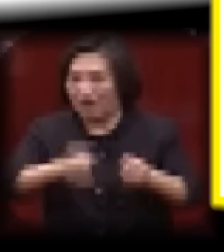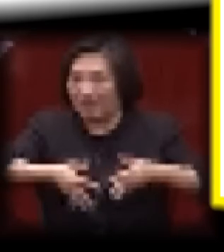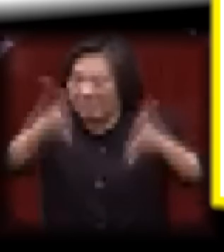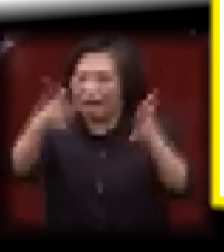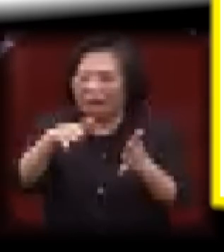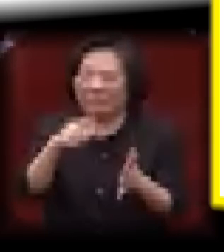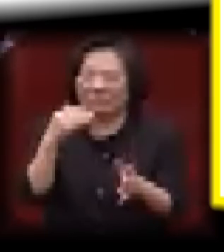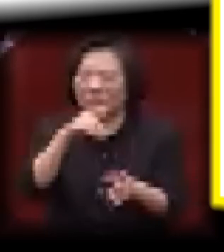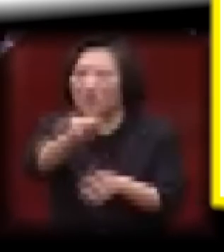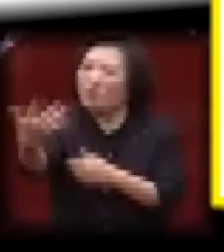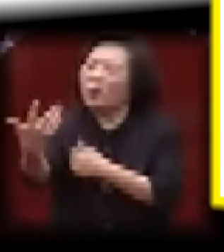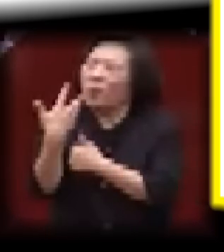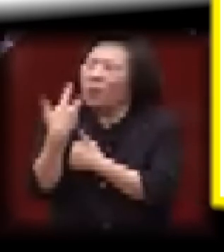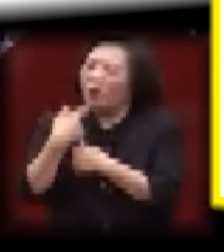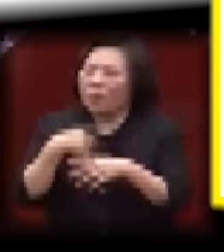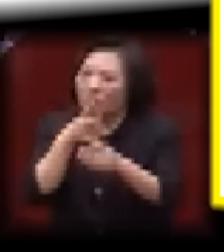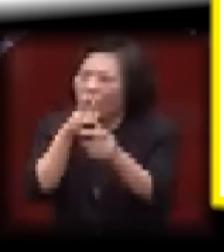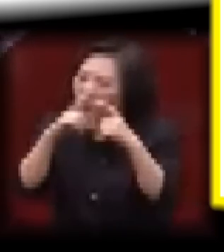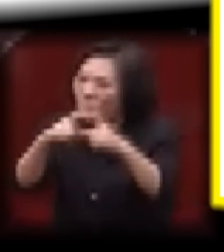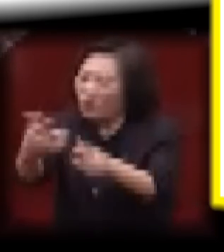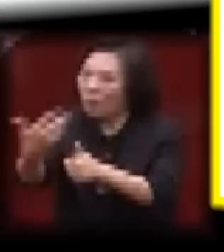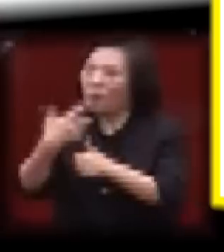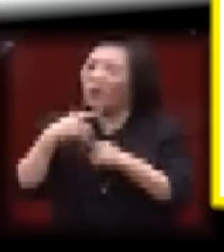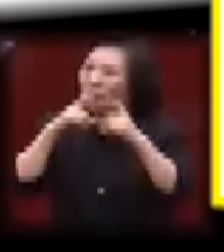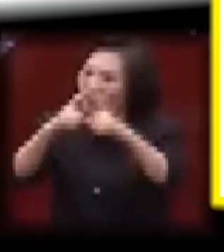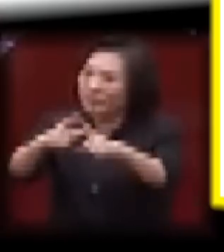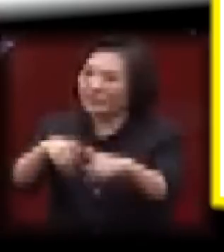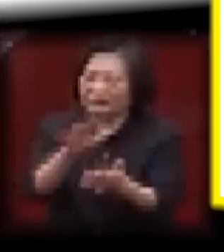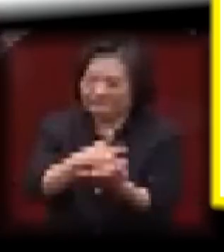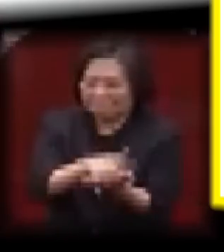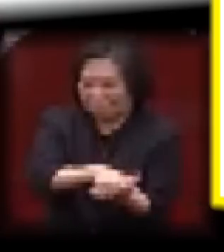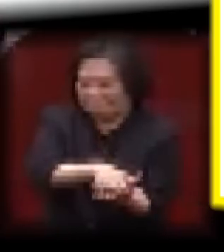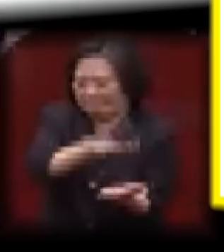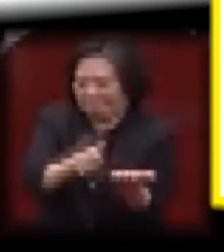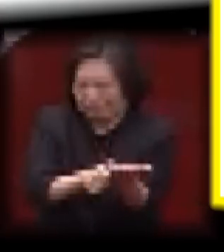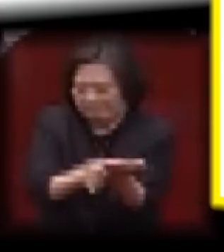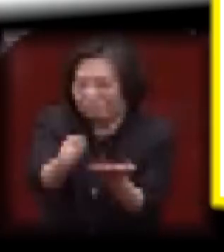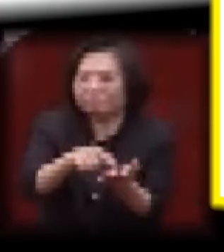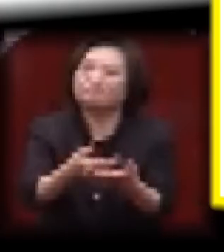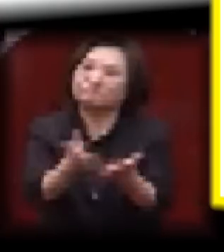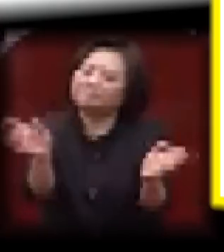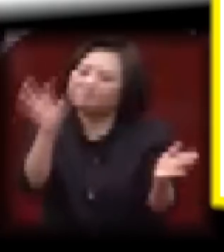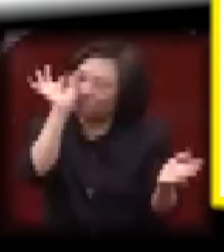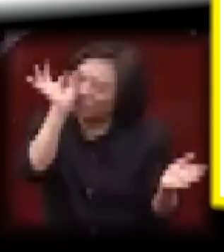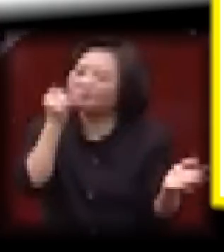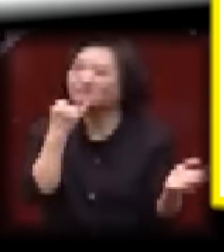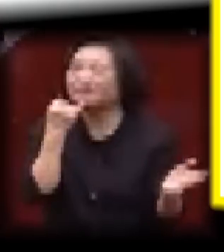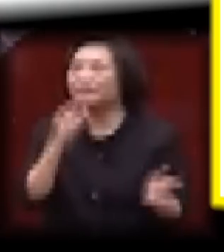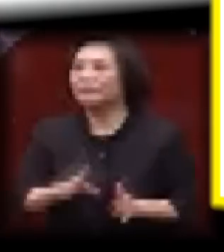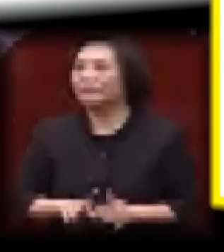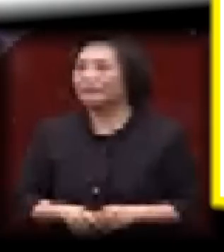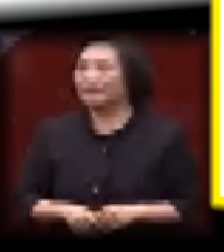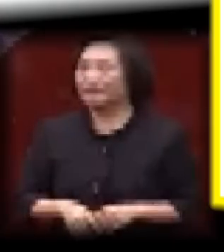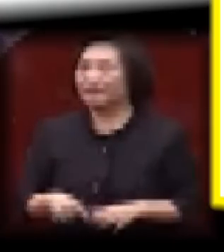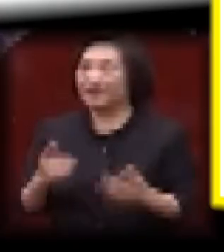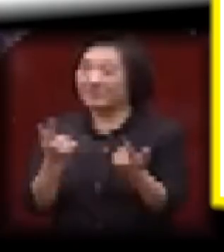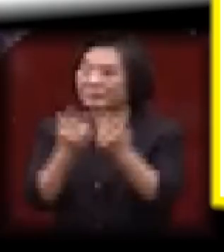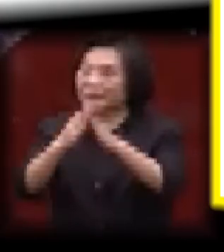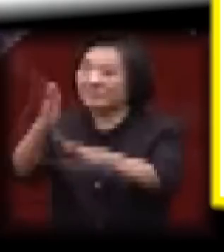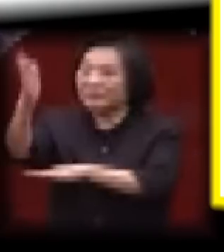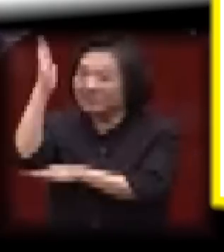你知道供民众参与。最后有一个问题，你知道这个台北市景观管理自治条